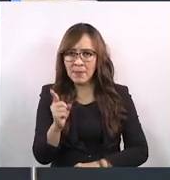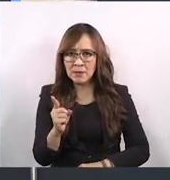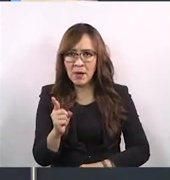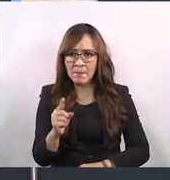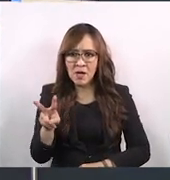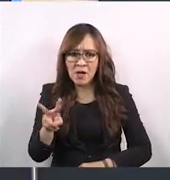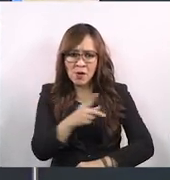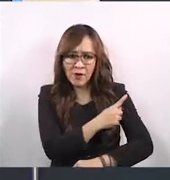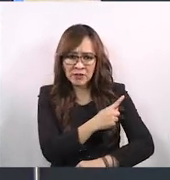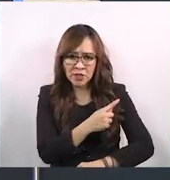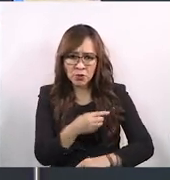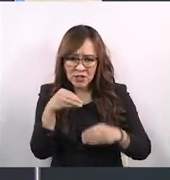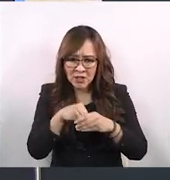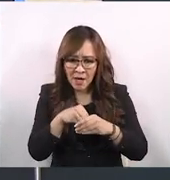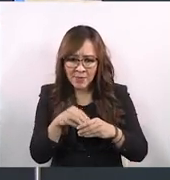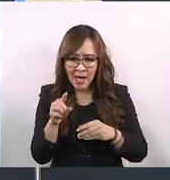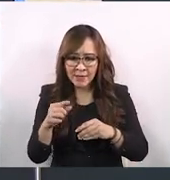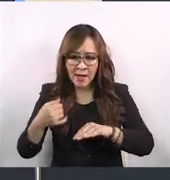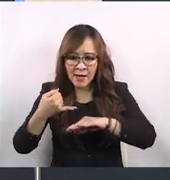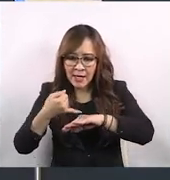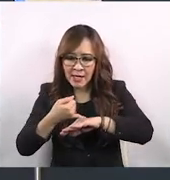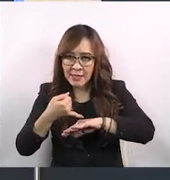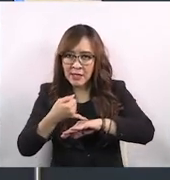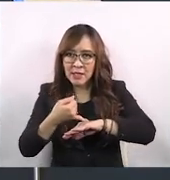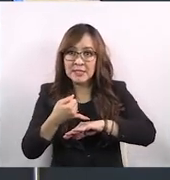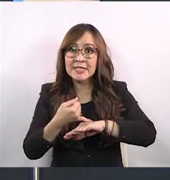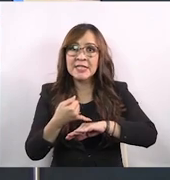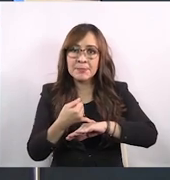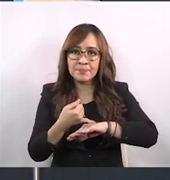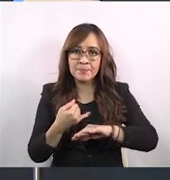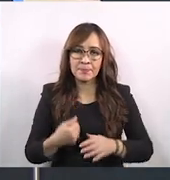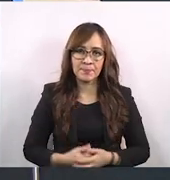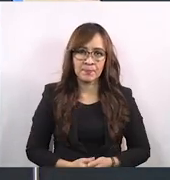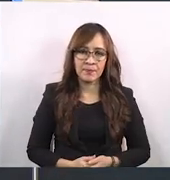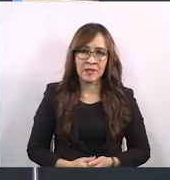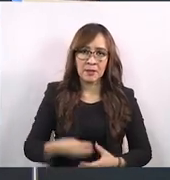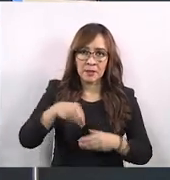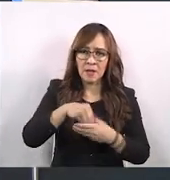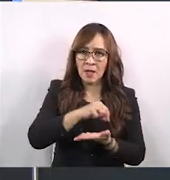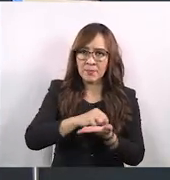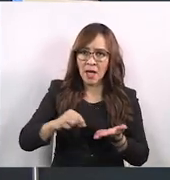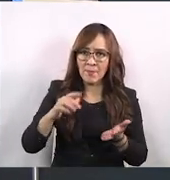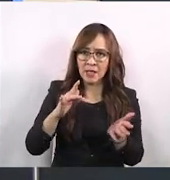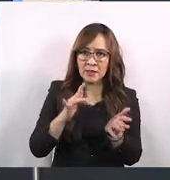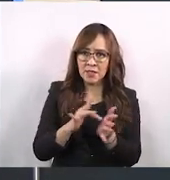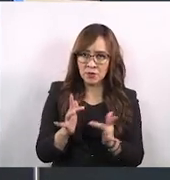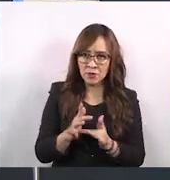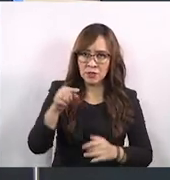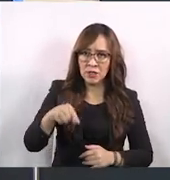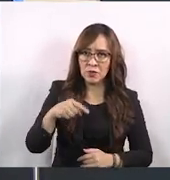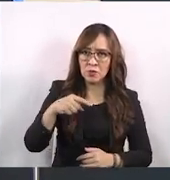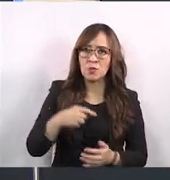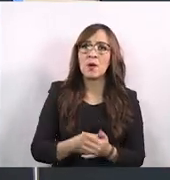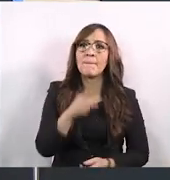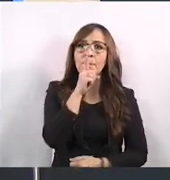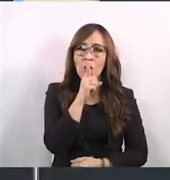gen antikris orang yang menerima vaksin ada roh antikris dialami dalam nama Yesus hai hidup tipu